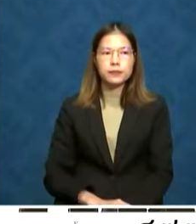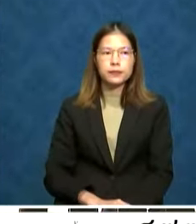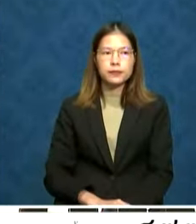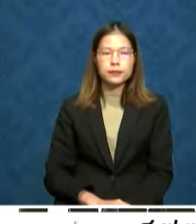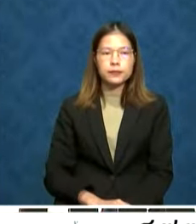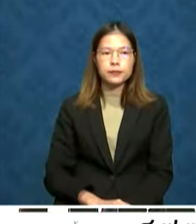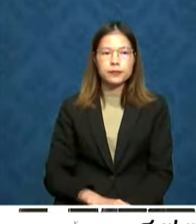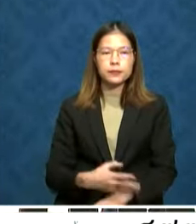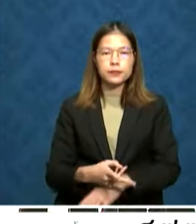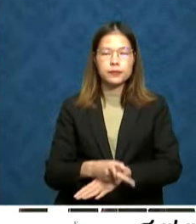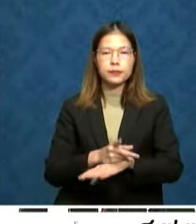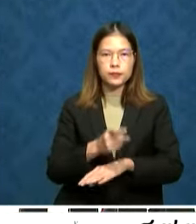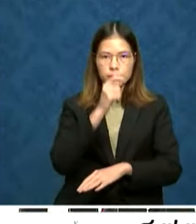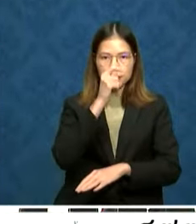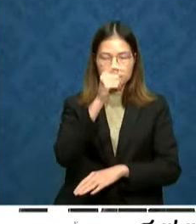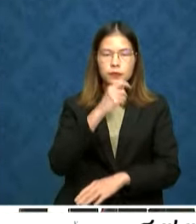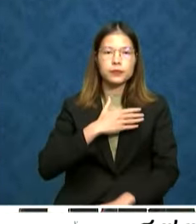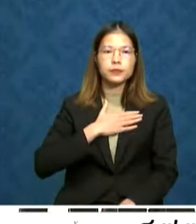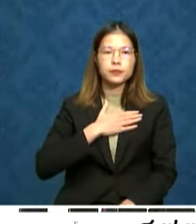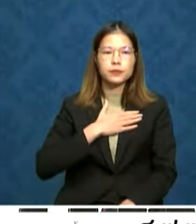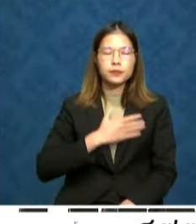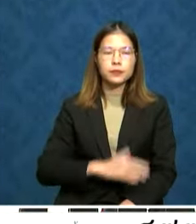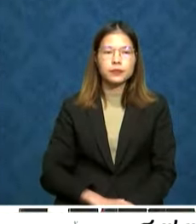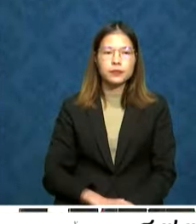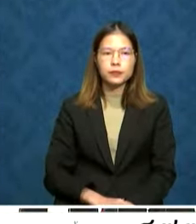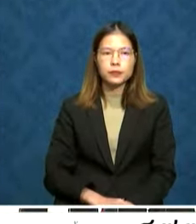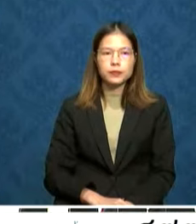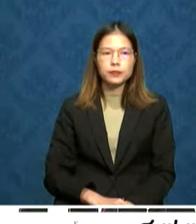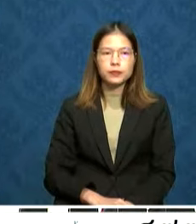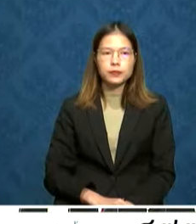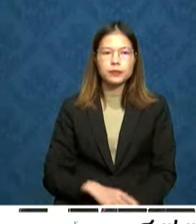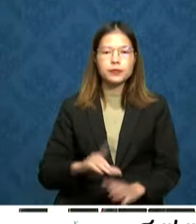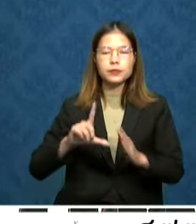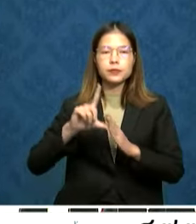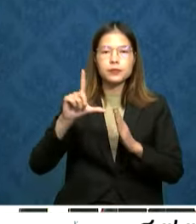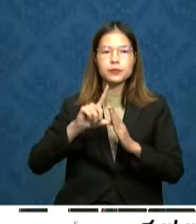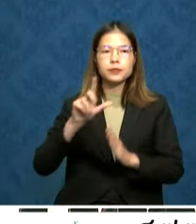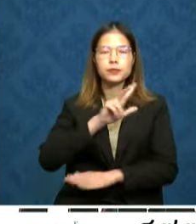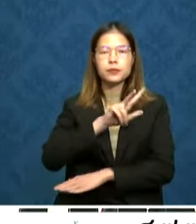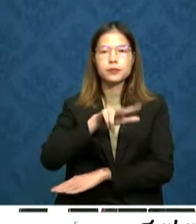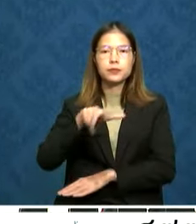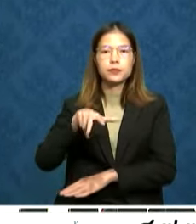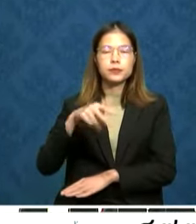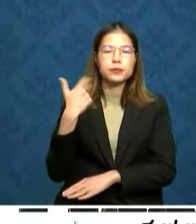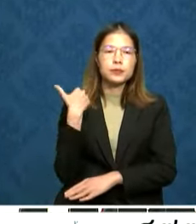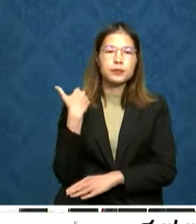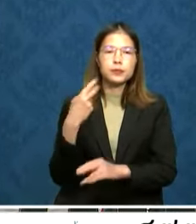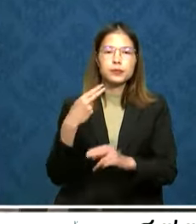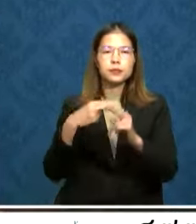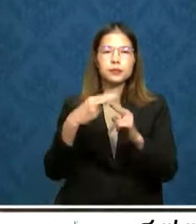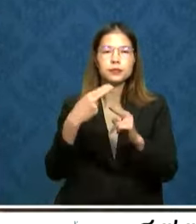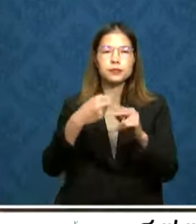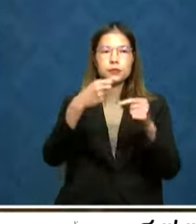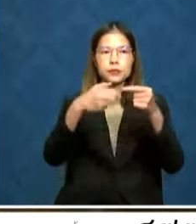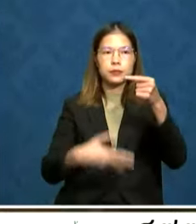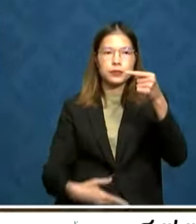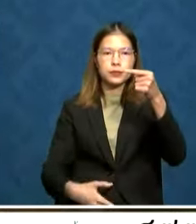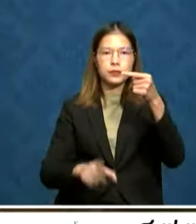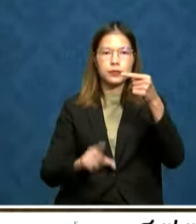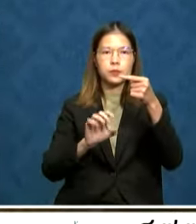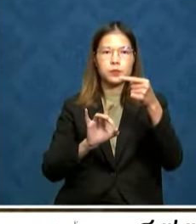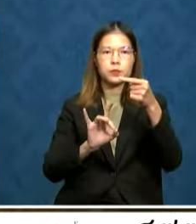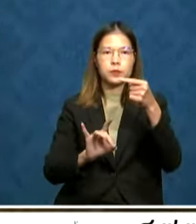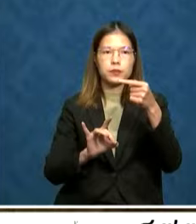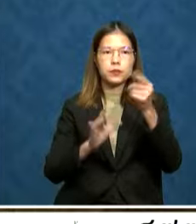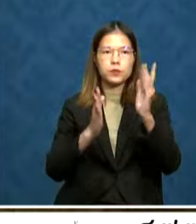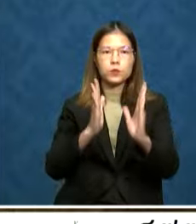านประทานที่เคารบผมารัทิสวรรณสมาชิกสภาพุทธแ รฐสดอจหวเลยพักเพอไทยขอเสนอจำนวนกรรฐิการร่ม 28 ท่